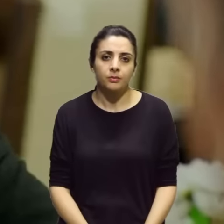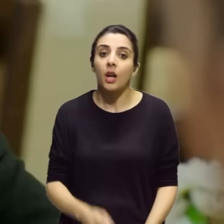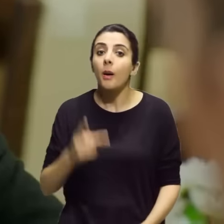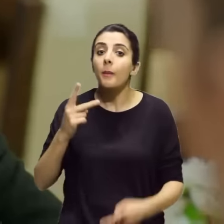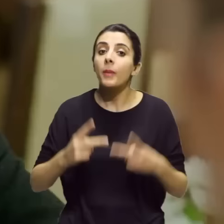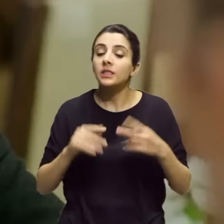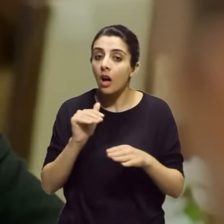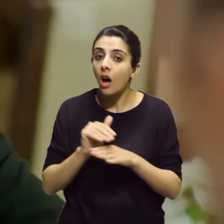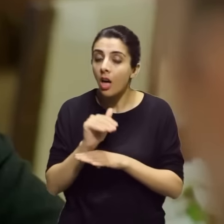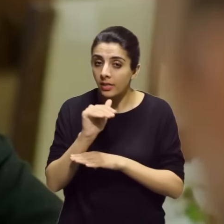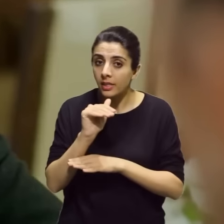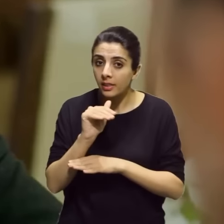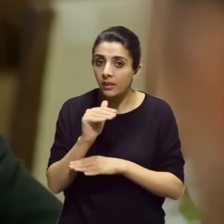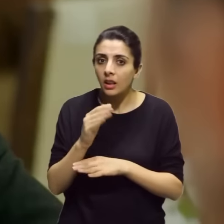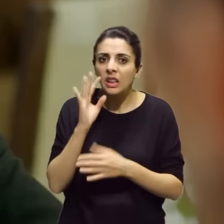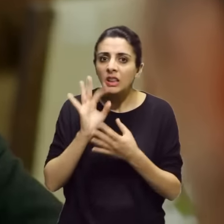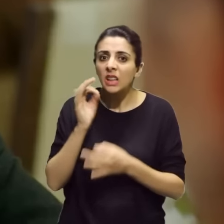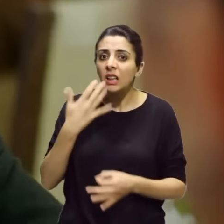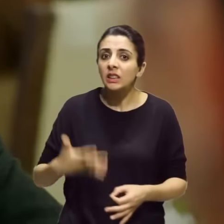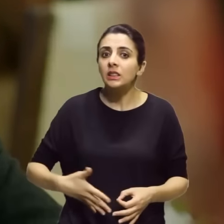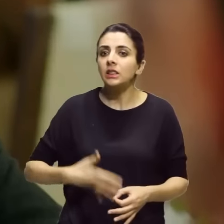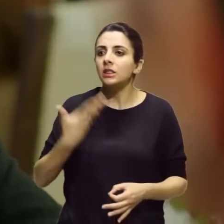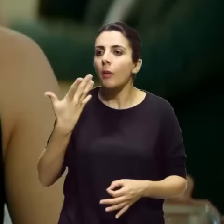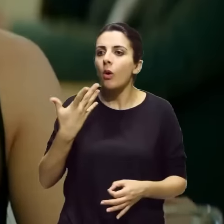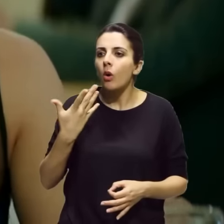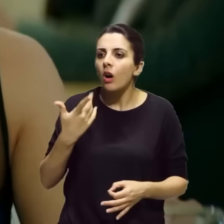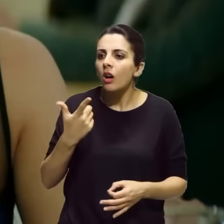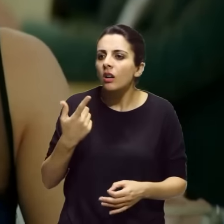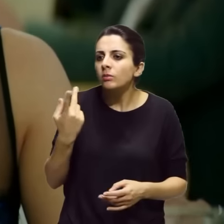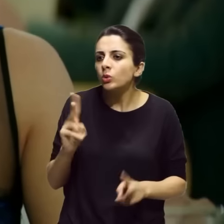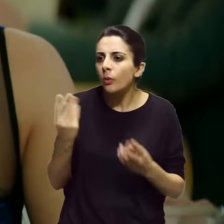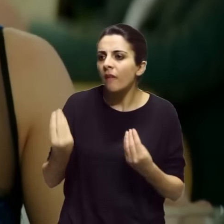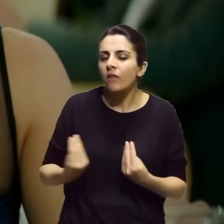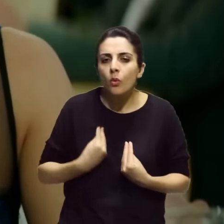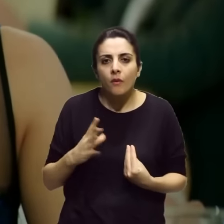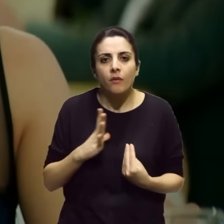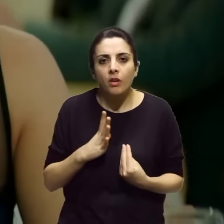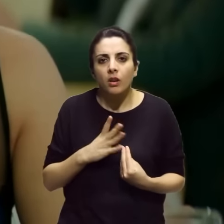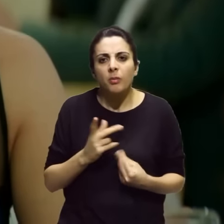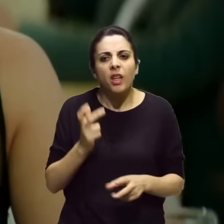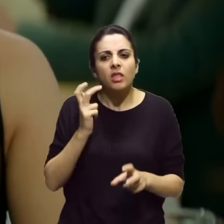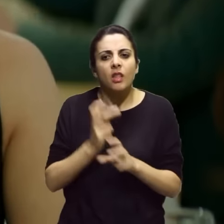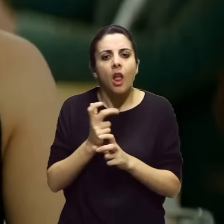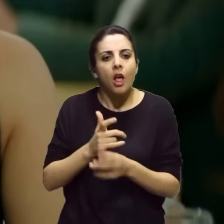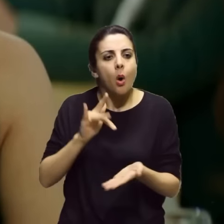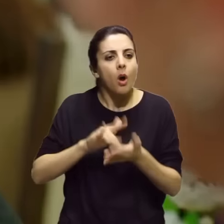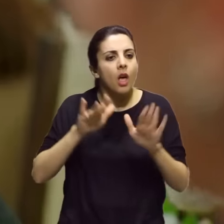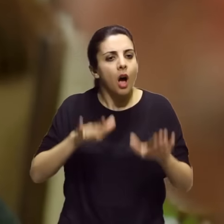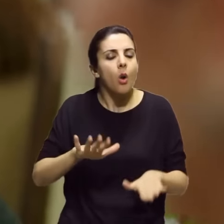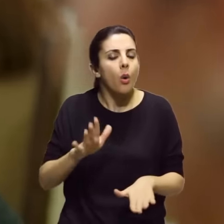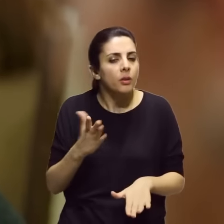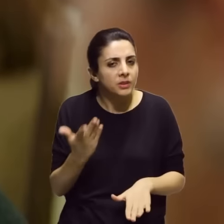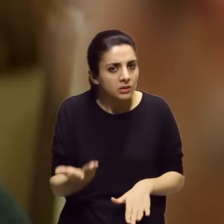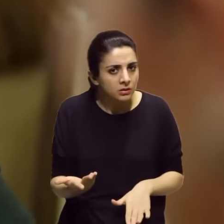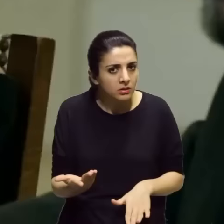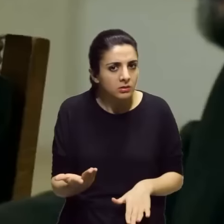Bazen hayat insanı hiç istemediği yerlere sürükleyebilir. Bir felaketin ortasında kalabilir insan.